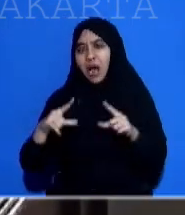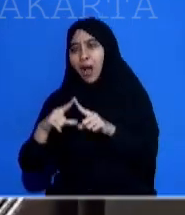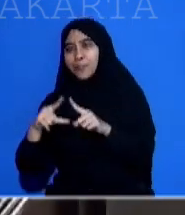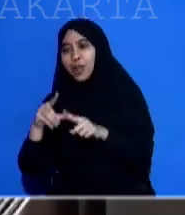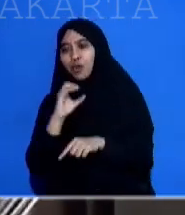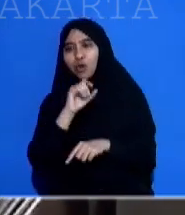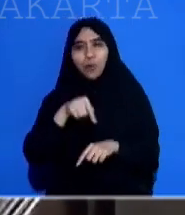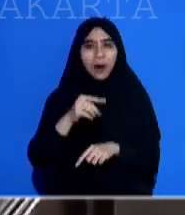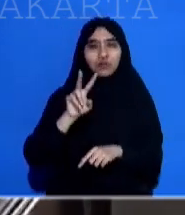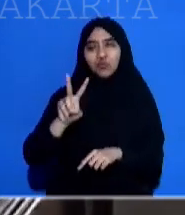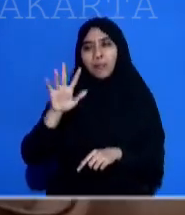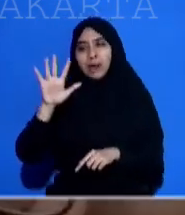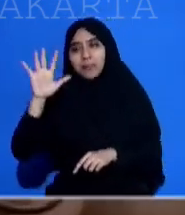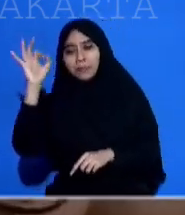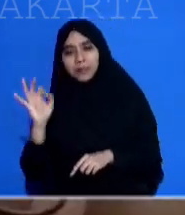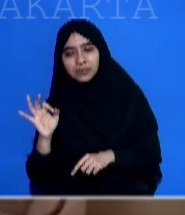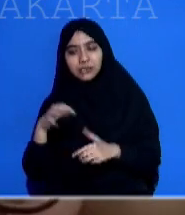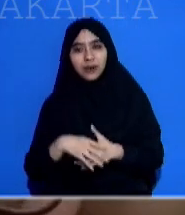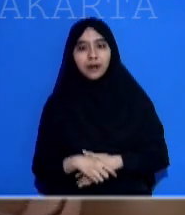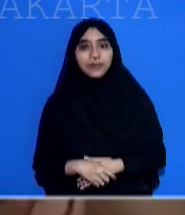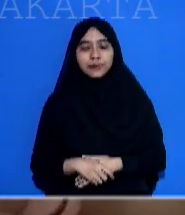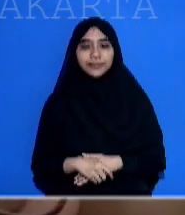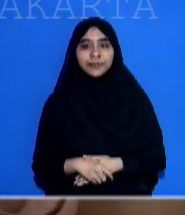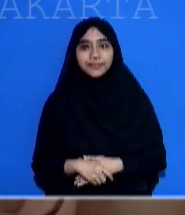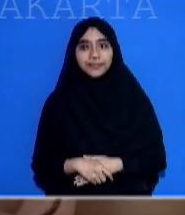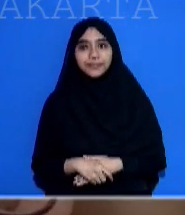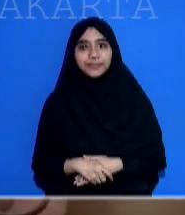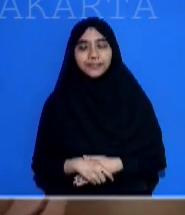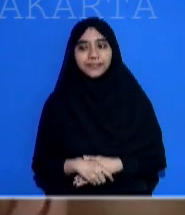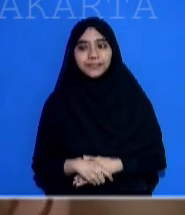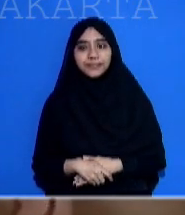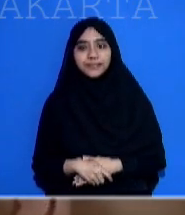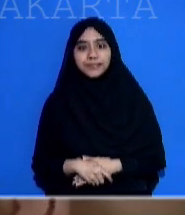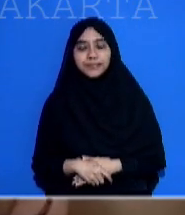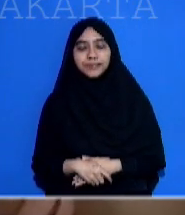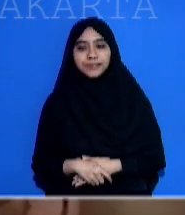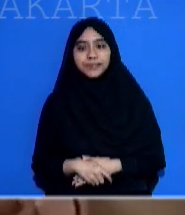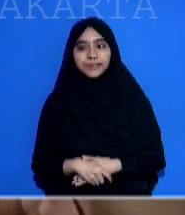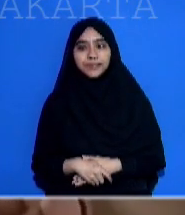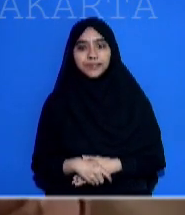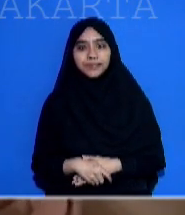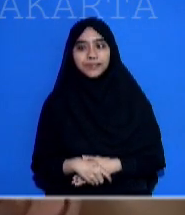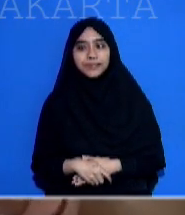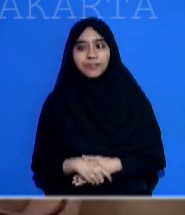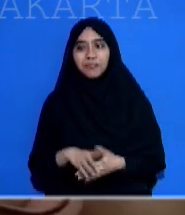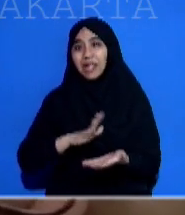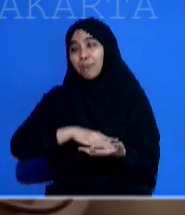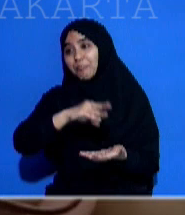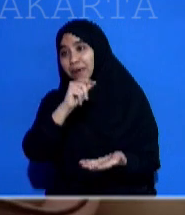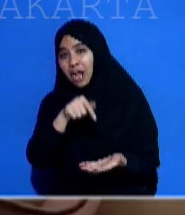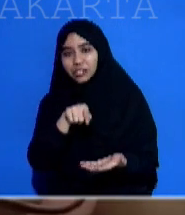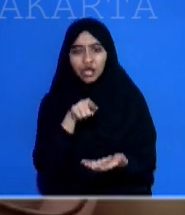sebesar 0,25%. panen rayanya cukup banyak dan komoditas beras itu